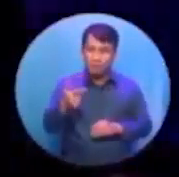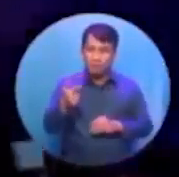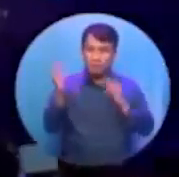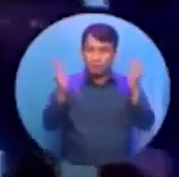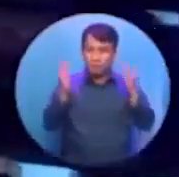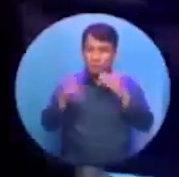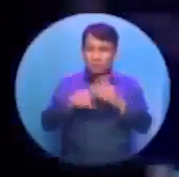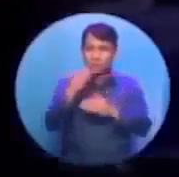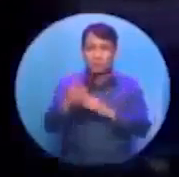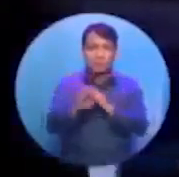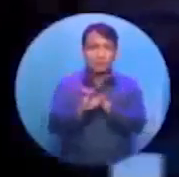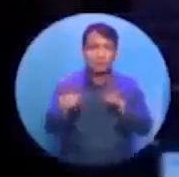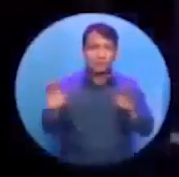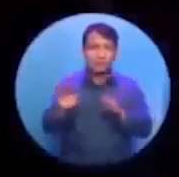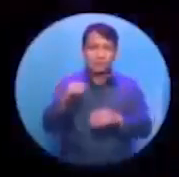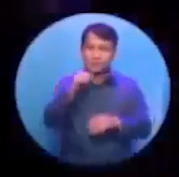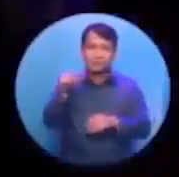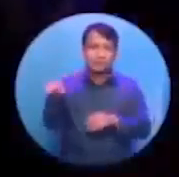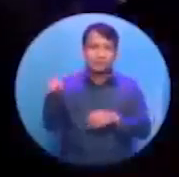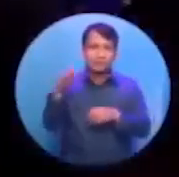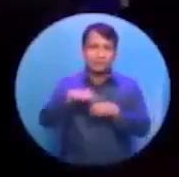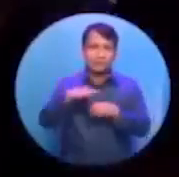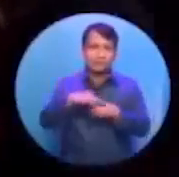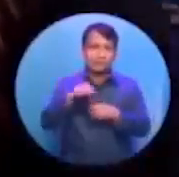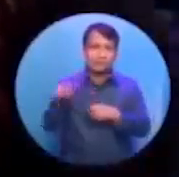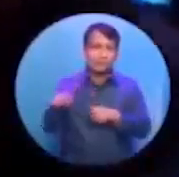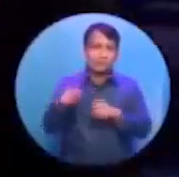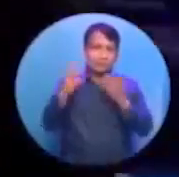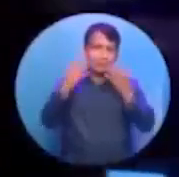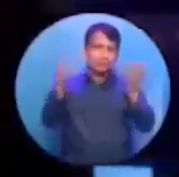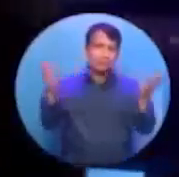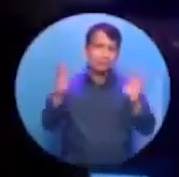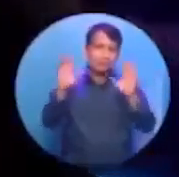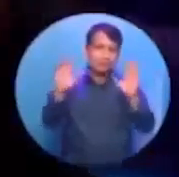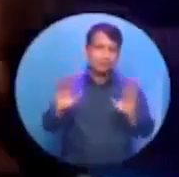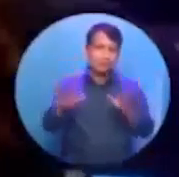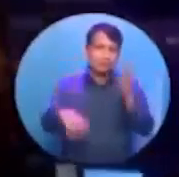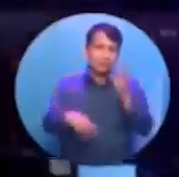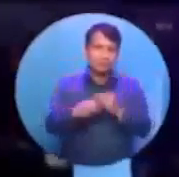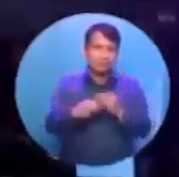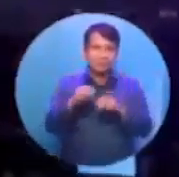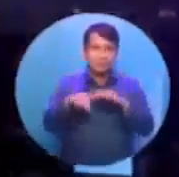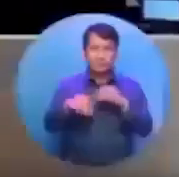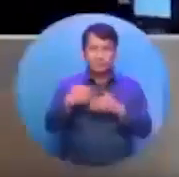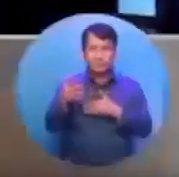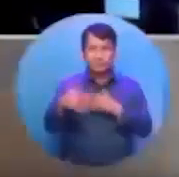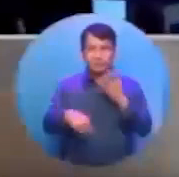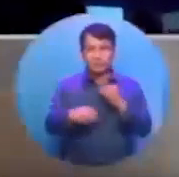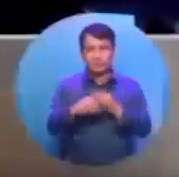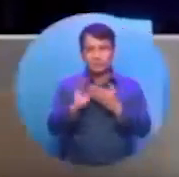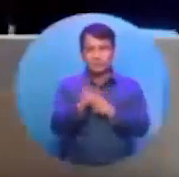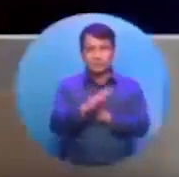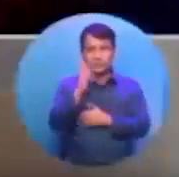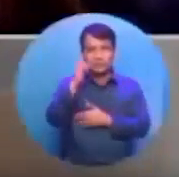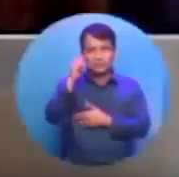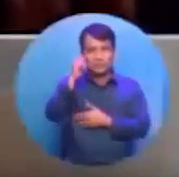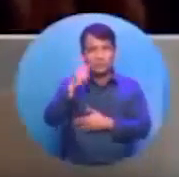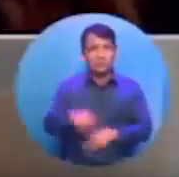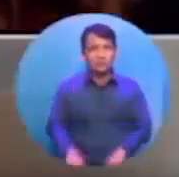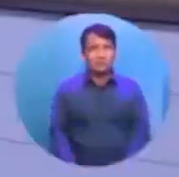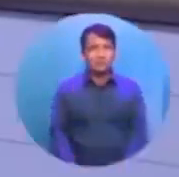servant? Next time, wag na yang ibuboto. Oh my nakakaloka. God! Anyway, yan ang round up ng mga keyboard warrior natin. Balik sa inyo, Idol